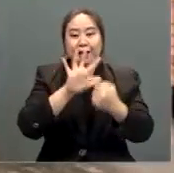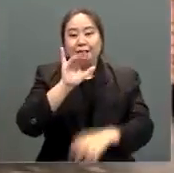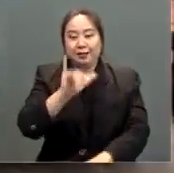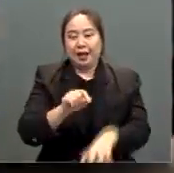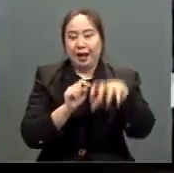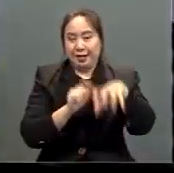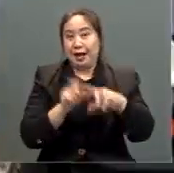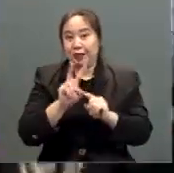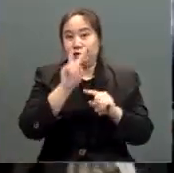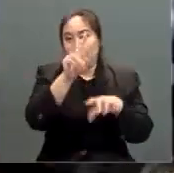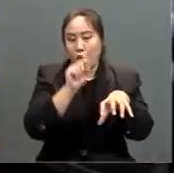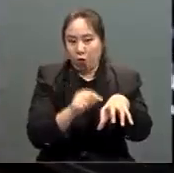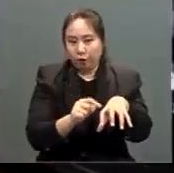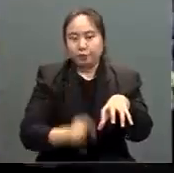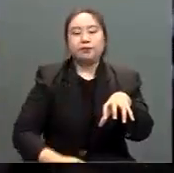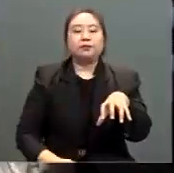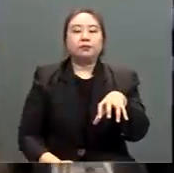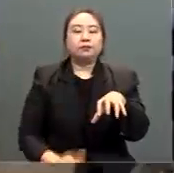ดีที่สุดผ่านด่านถาวรแม่สายสะพานแม่สายท่าขี้เหล็กแห่งที่2